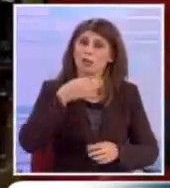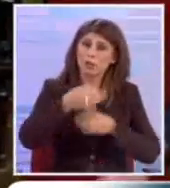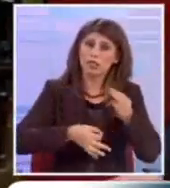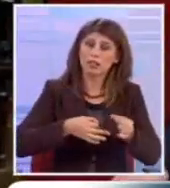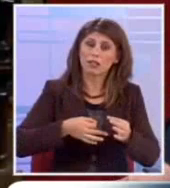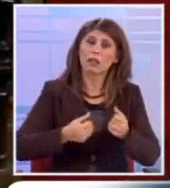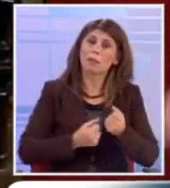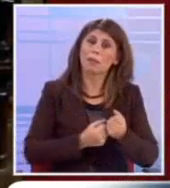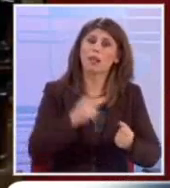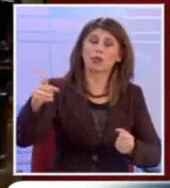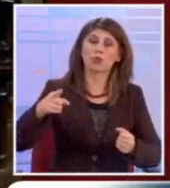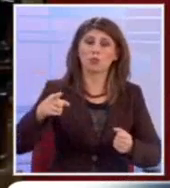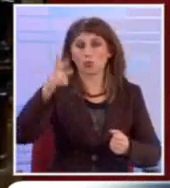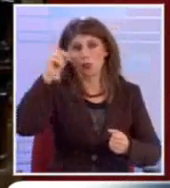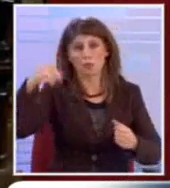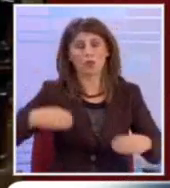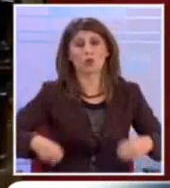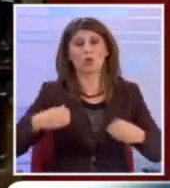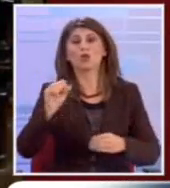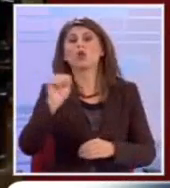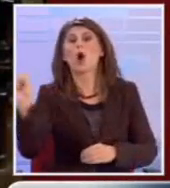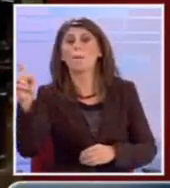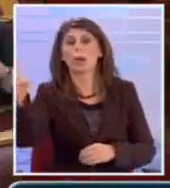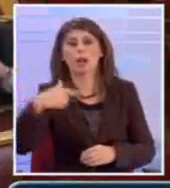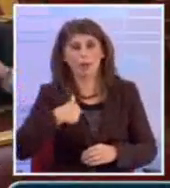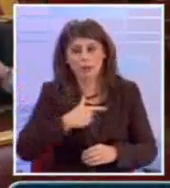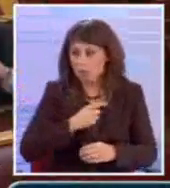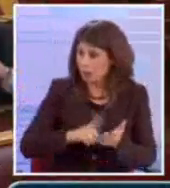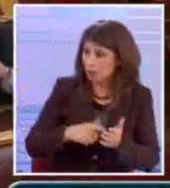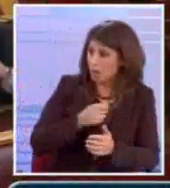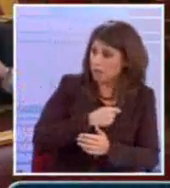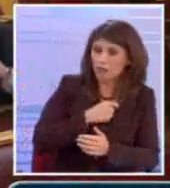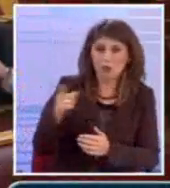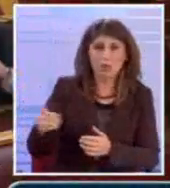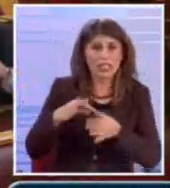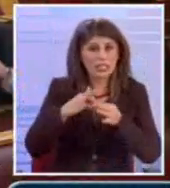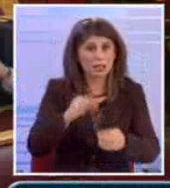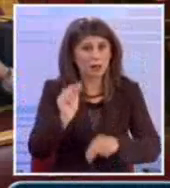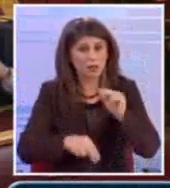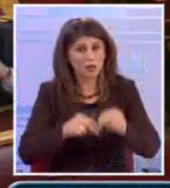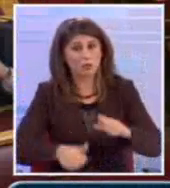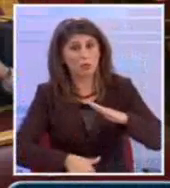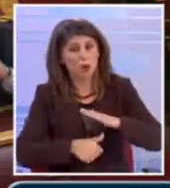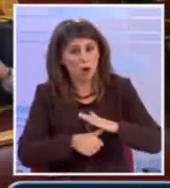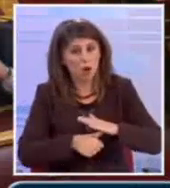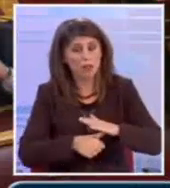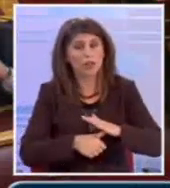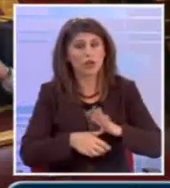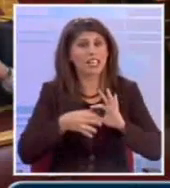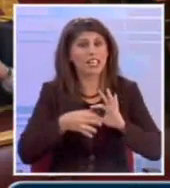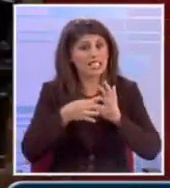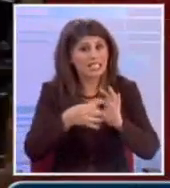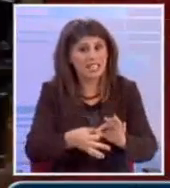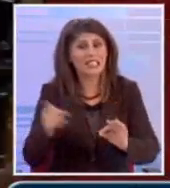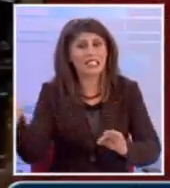υπέρ του Σόιμπλε και λέτε ότι εμείς πρέπει να σας εμπιστευτούμε να συνεχίσουμε να ψηφίσουμε πρόεδρο για να συνεχίσετε